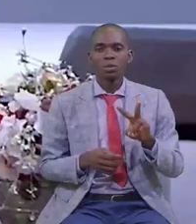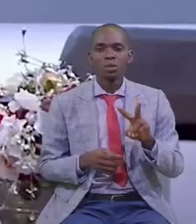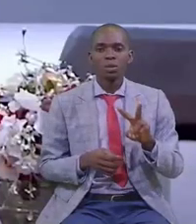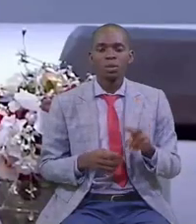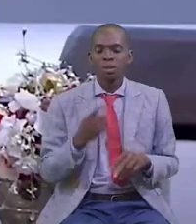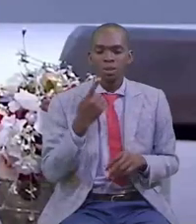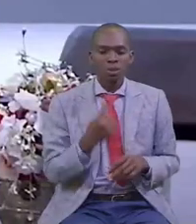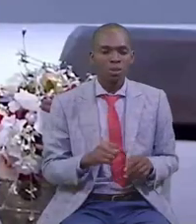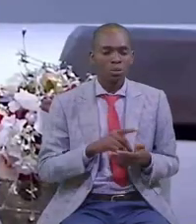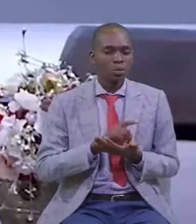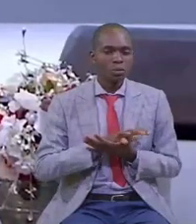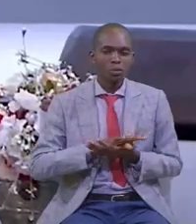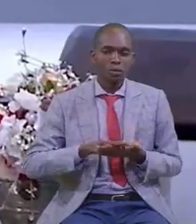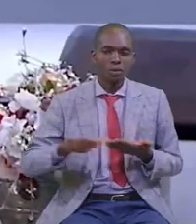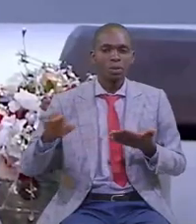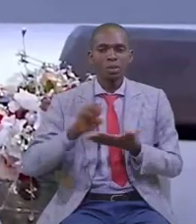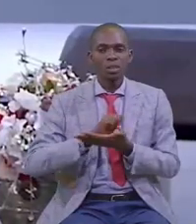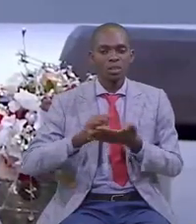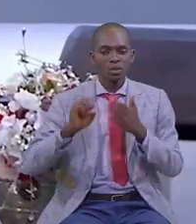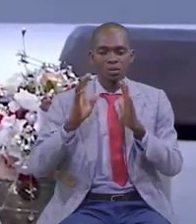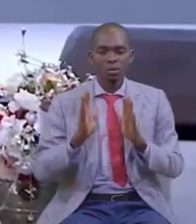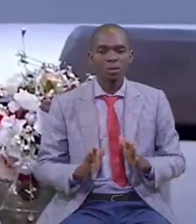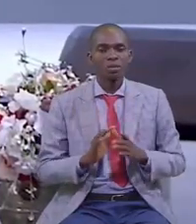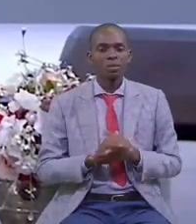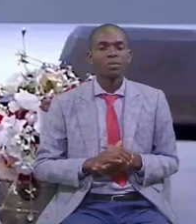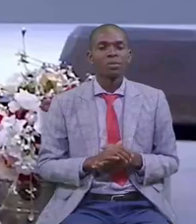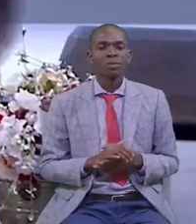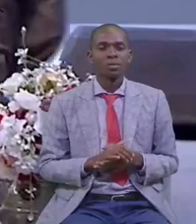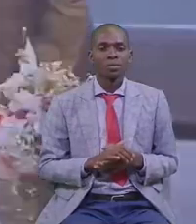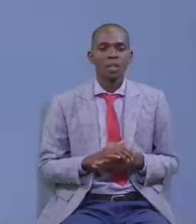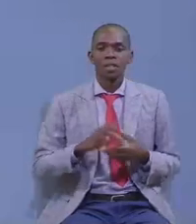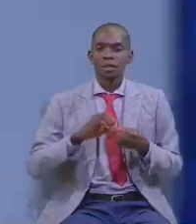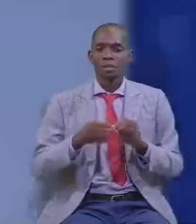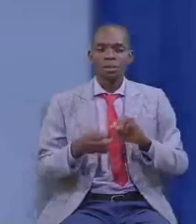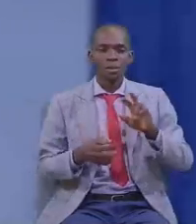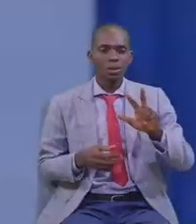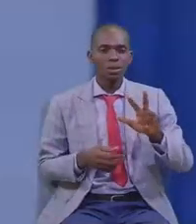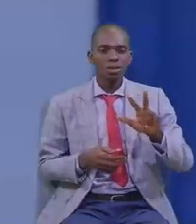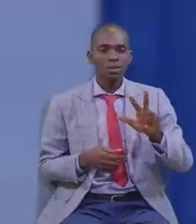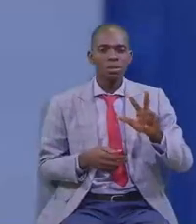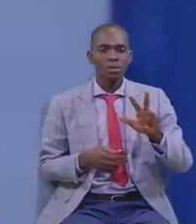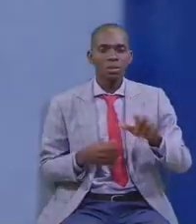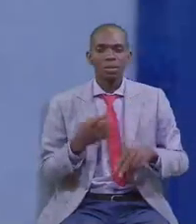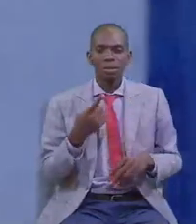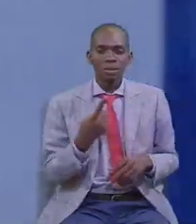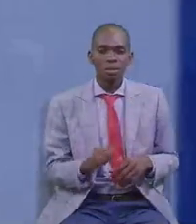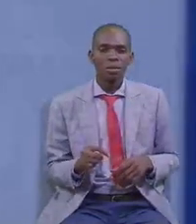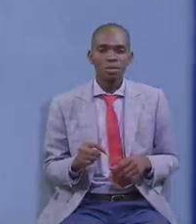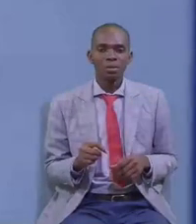le sanctificateur qui purifie. Troisième élément, la soumission